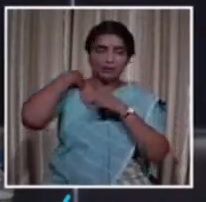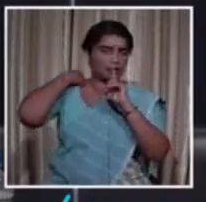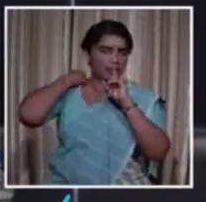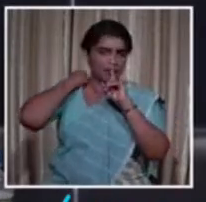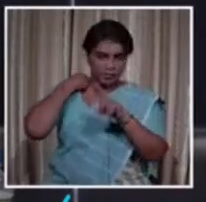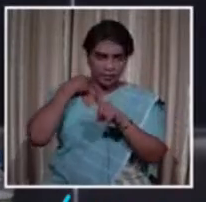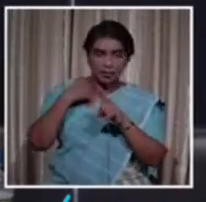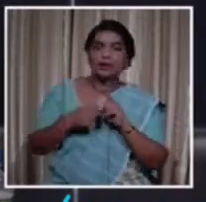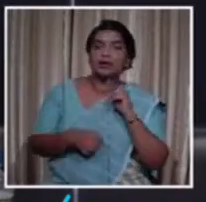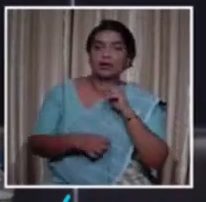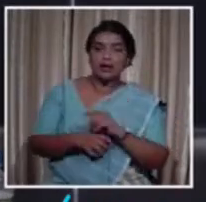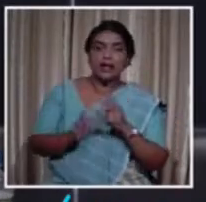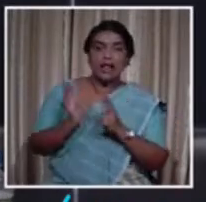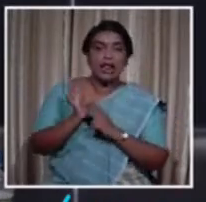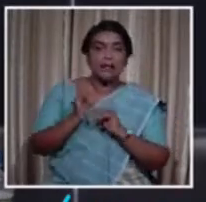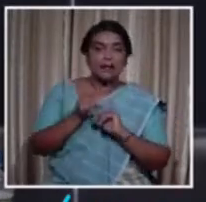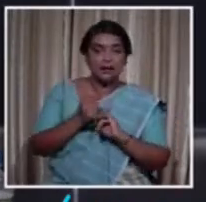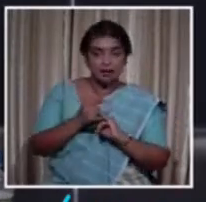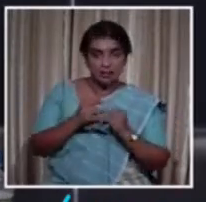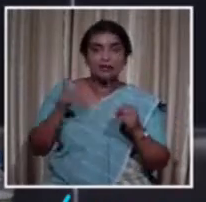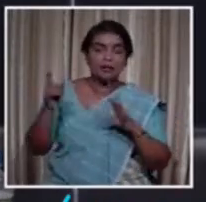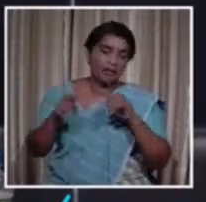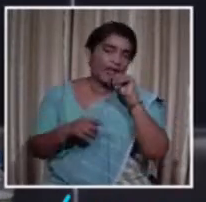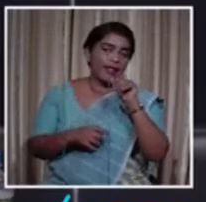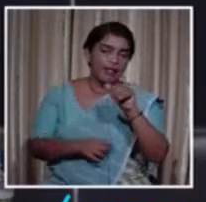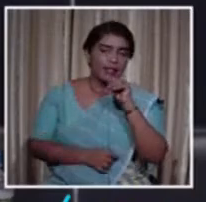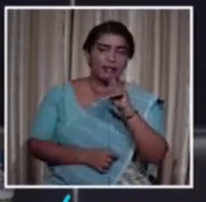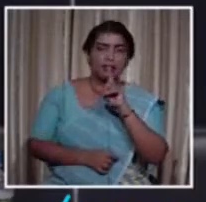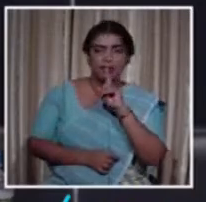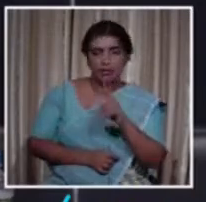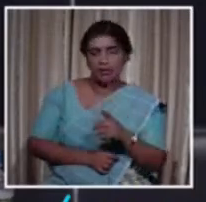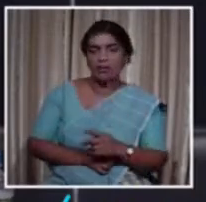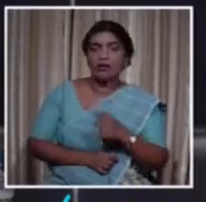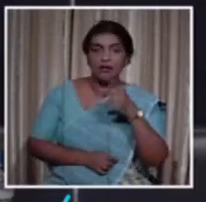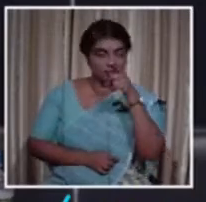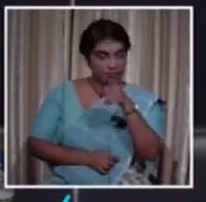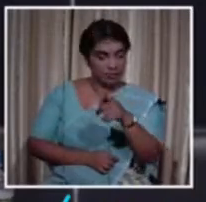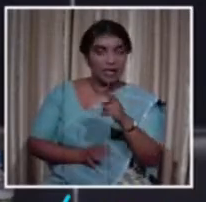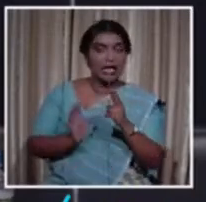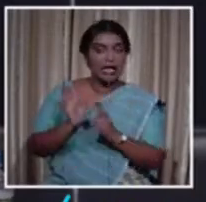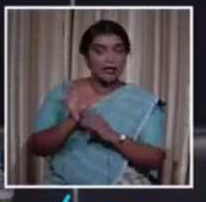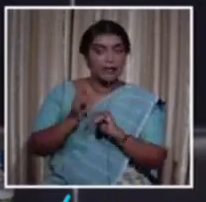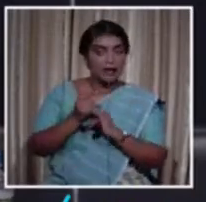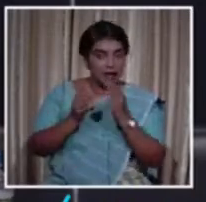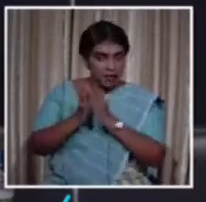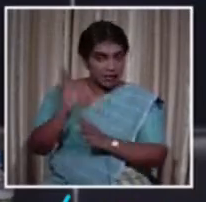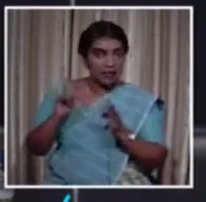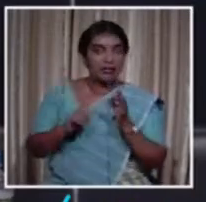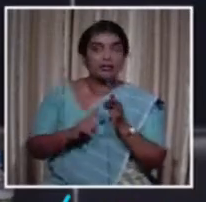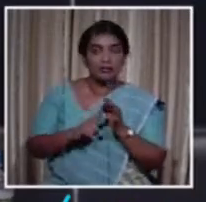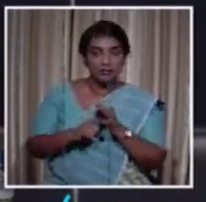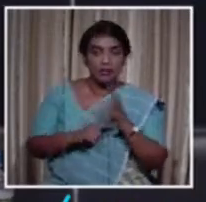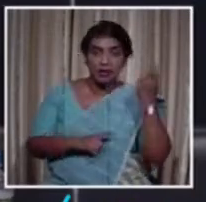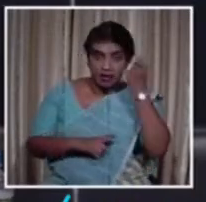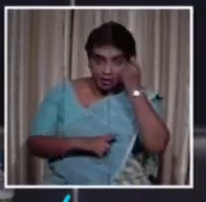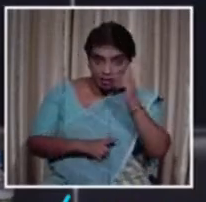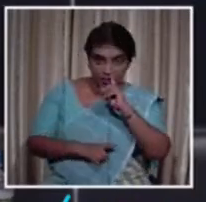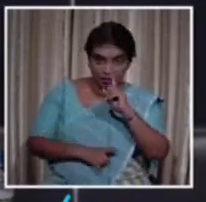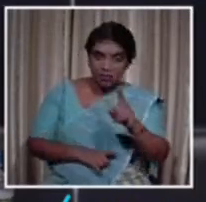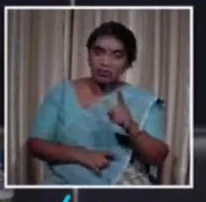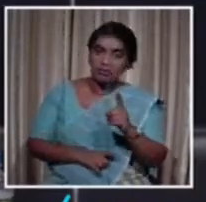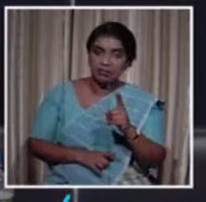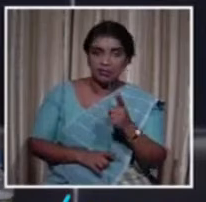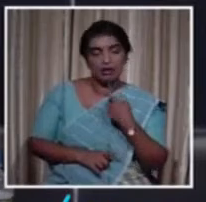ඇහුවාම නිමාසිරිපාලසිර ඒක ඇත්ත කිව්වා ඉතින් මං කව ඔබතුමා නිමාසිරිපාල මන්ත්‍රීතුමා යෝජනා කරනවා නම් අපි එන්න